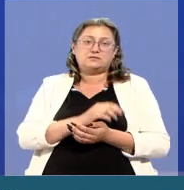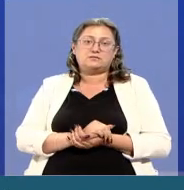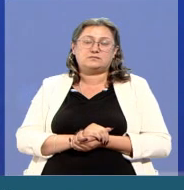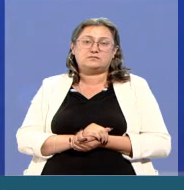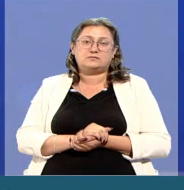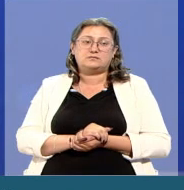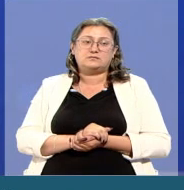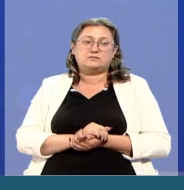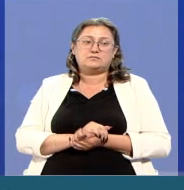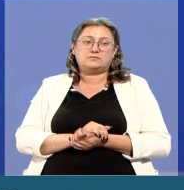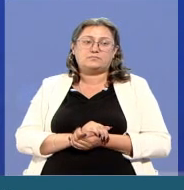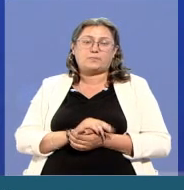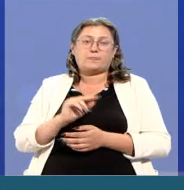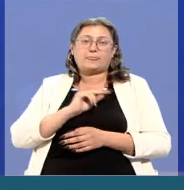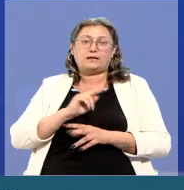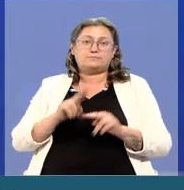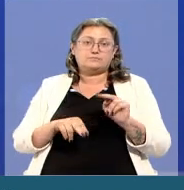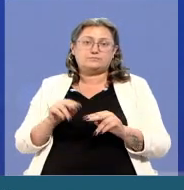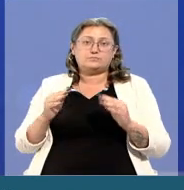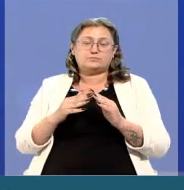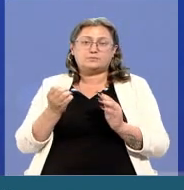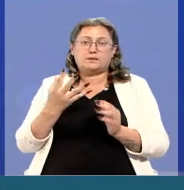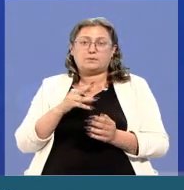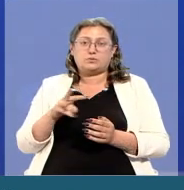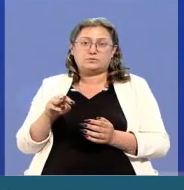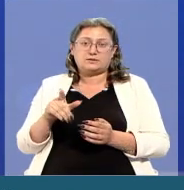конкурс жарияланып, арнайы құжаттар